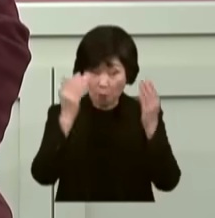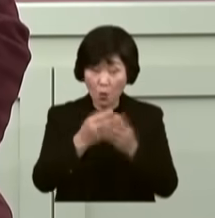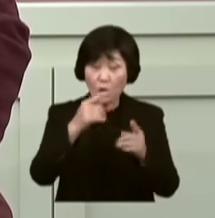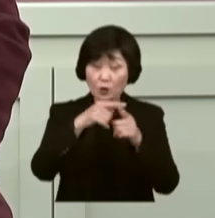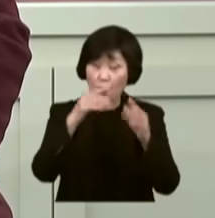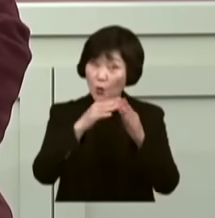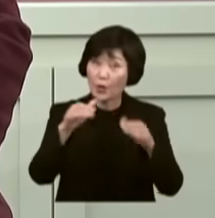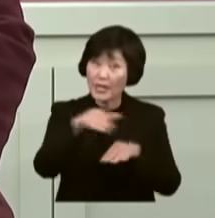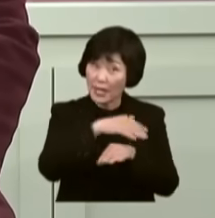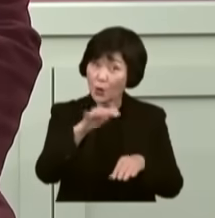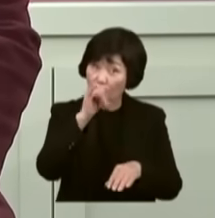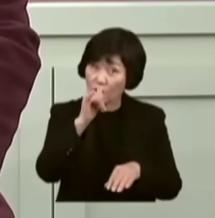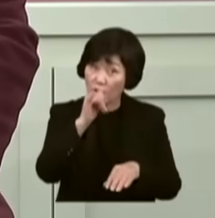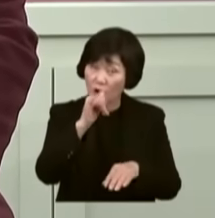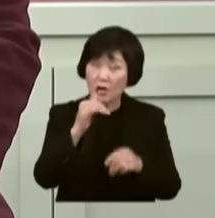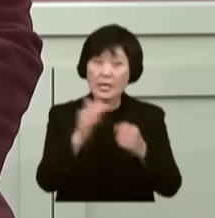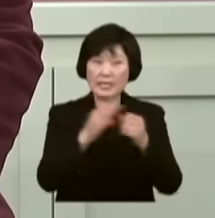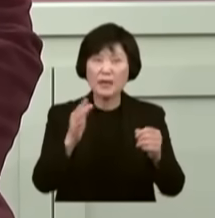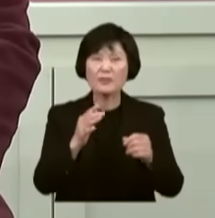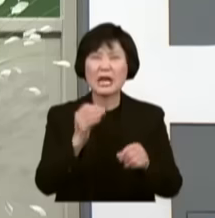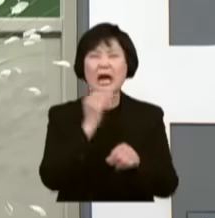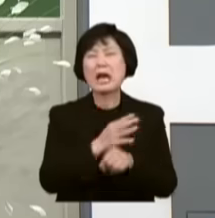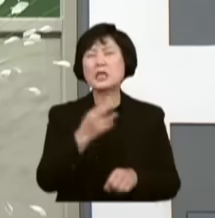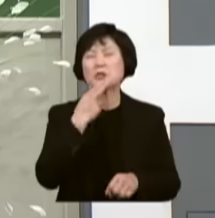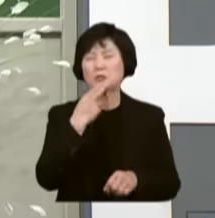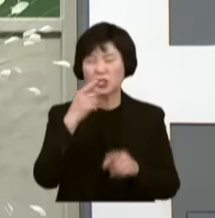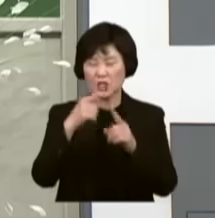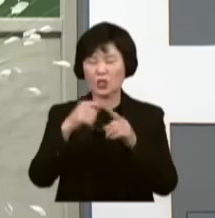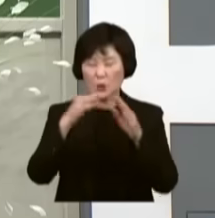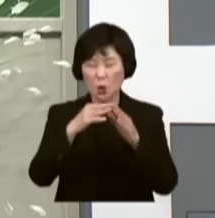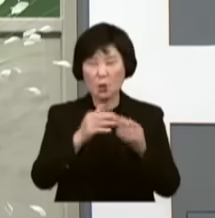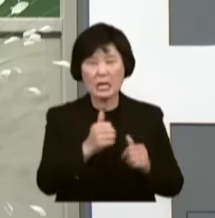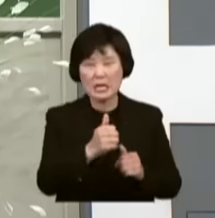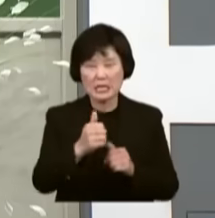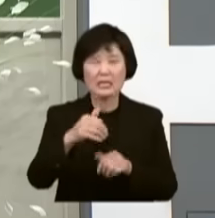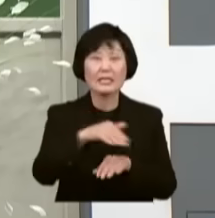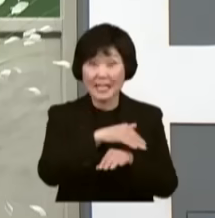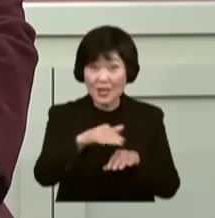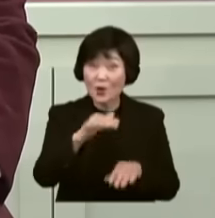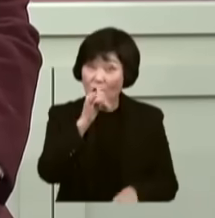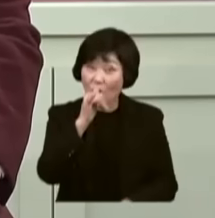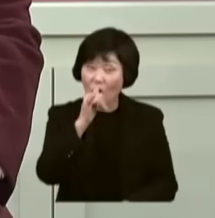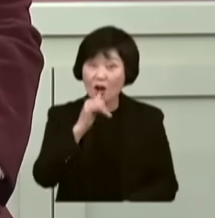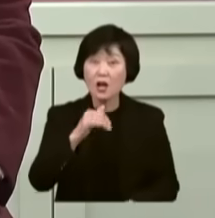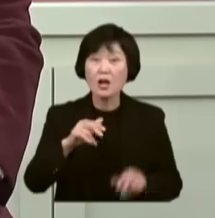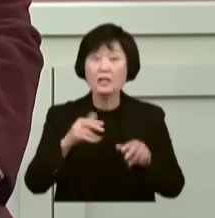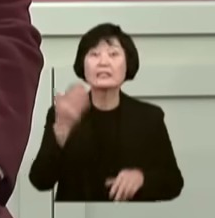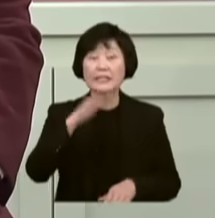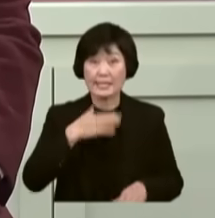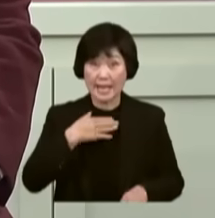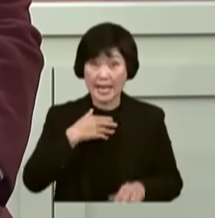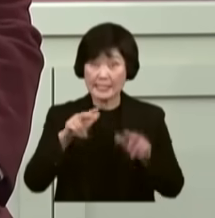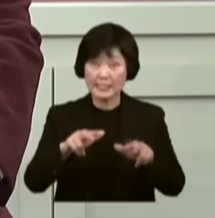교인이니까 이제 눈치 보고 네, 이제 네. 나온 거죠. 그렇게 시작을 했는데 지금 내가 성경 공부를 하고 있어요.